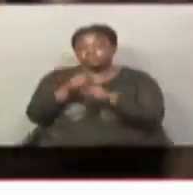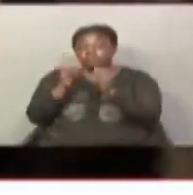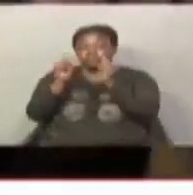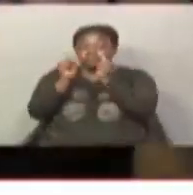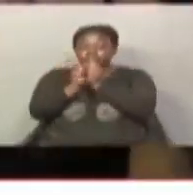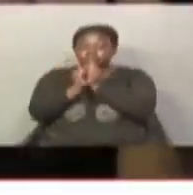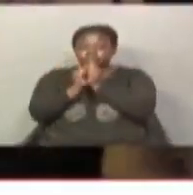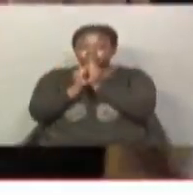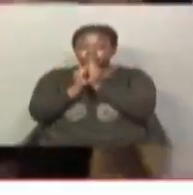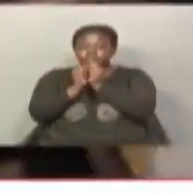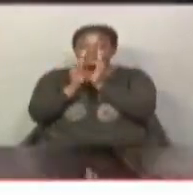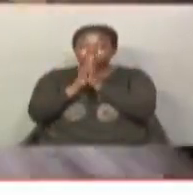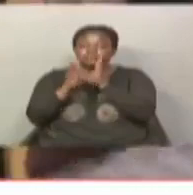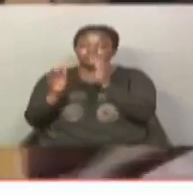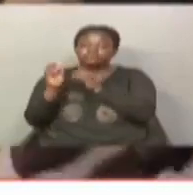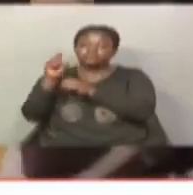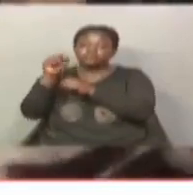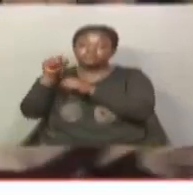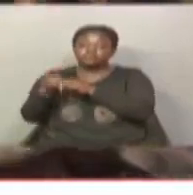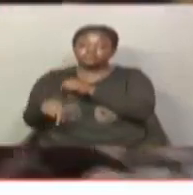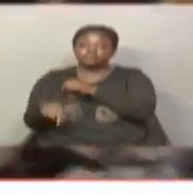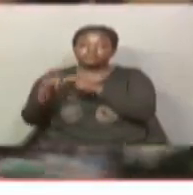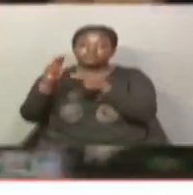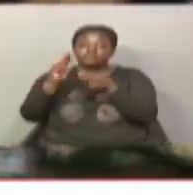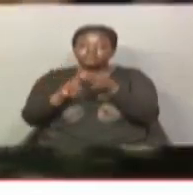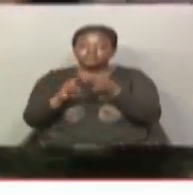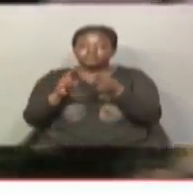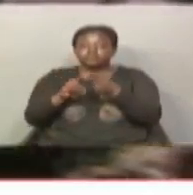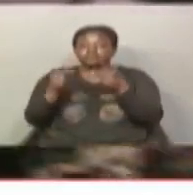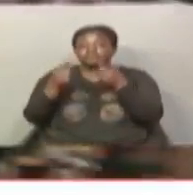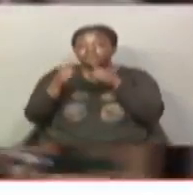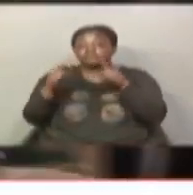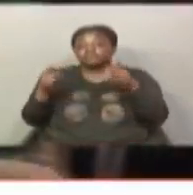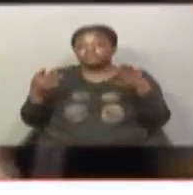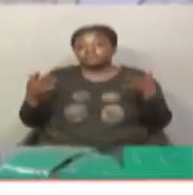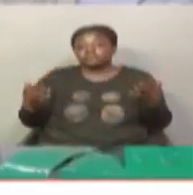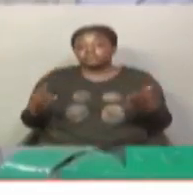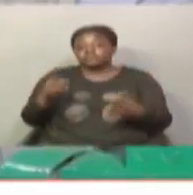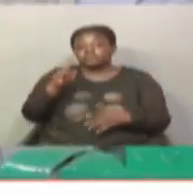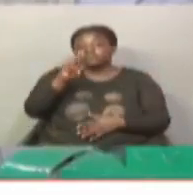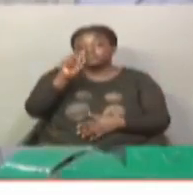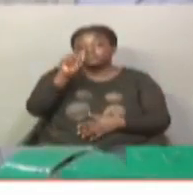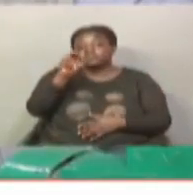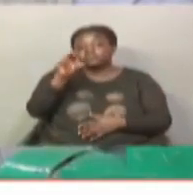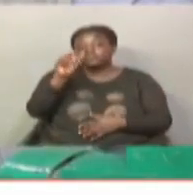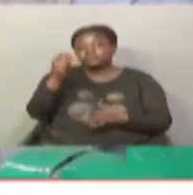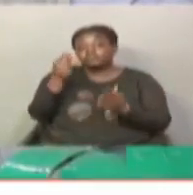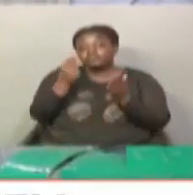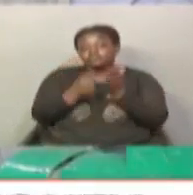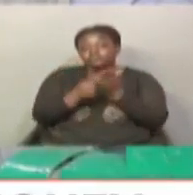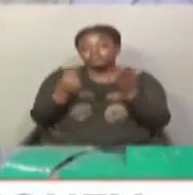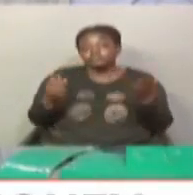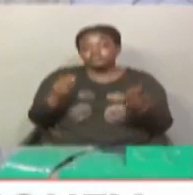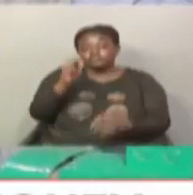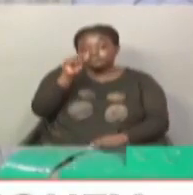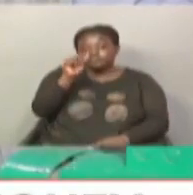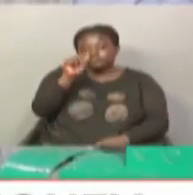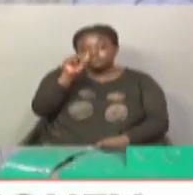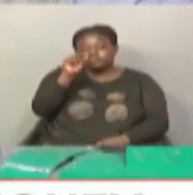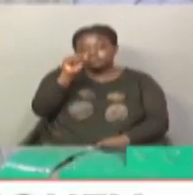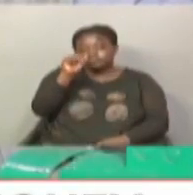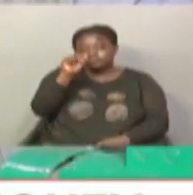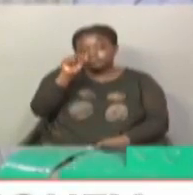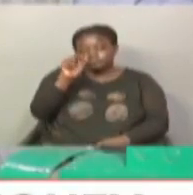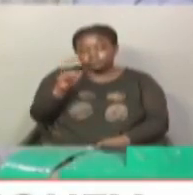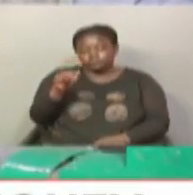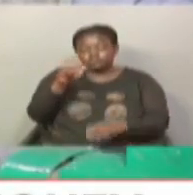12 omwezi guno. Bazitongolezza ku kitebe ky'ekitongole ekya Riela Uganda ekiwango mu ggombolola y'e Nama mu disitulikiti y'e Mukono